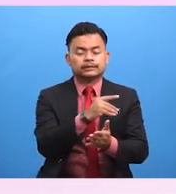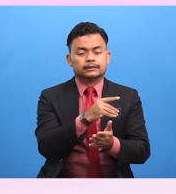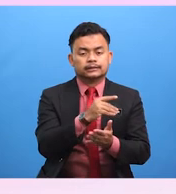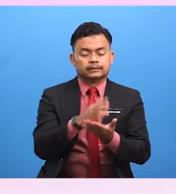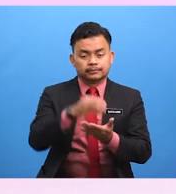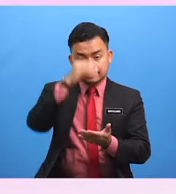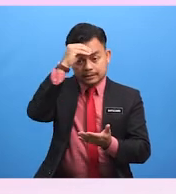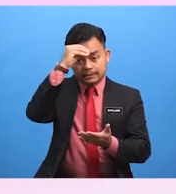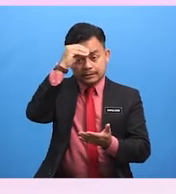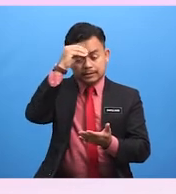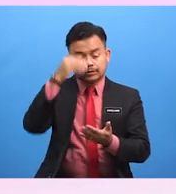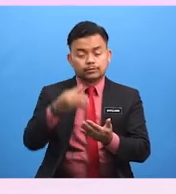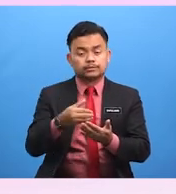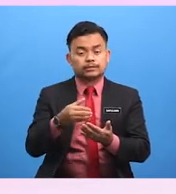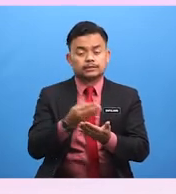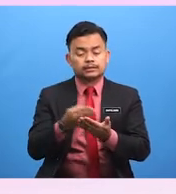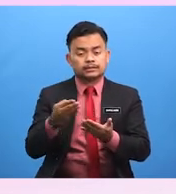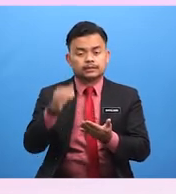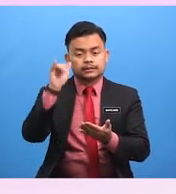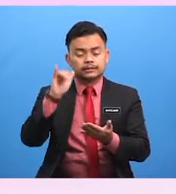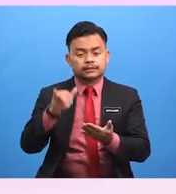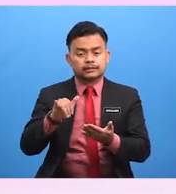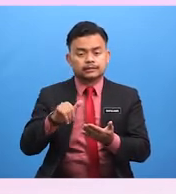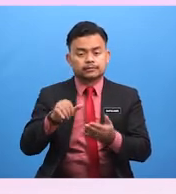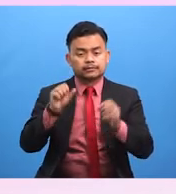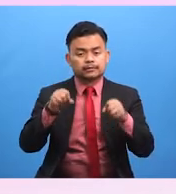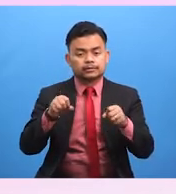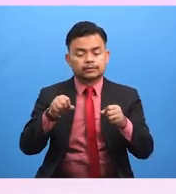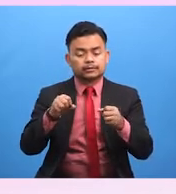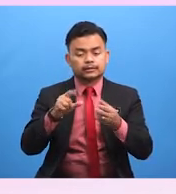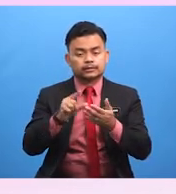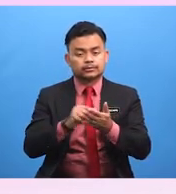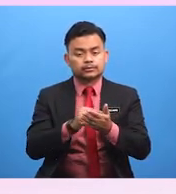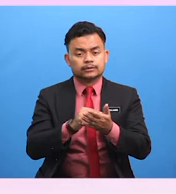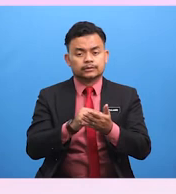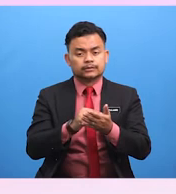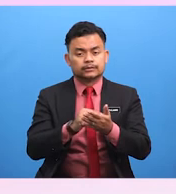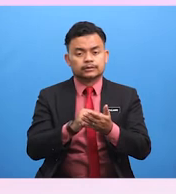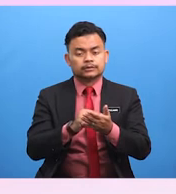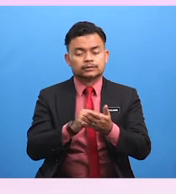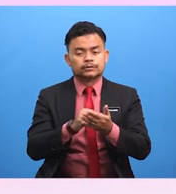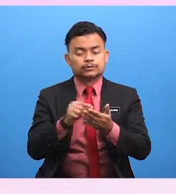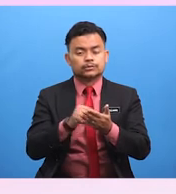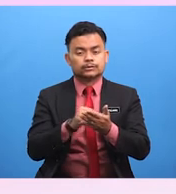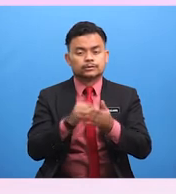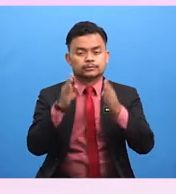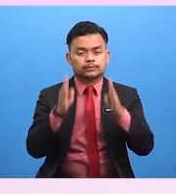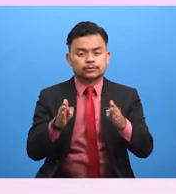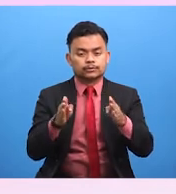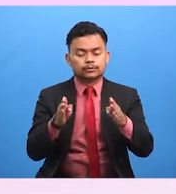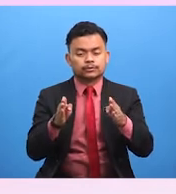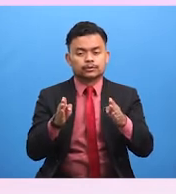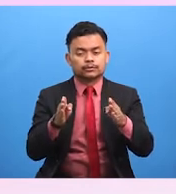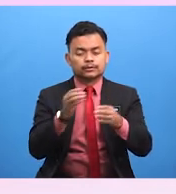boleh dibina menggunakan beberapa bongkah bentuk asas. Kita boleh